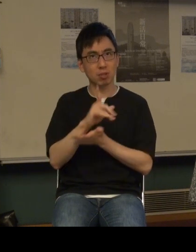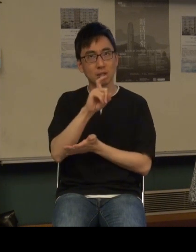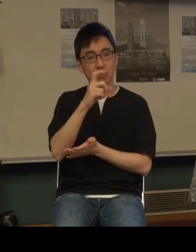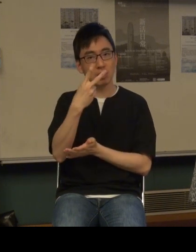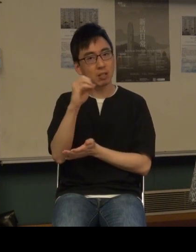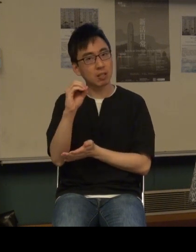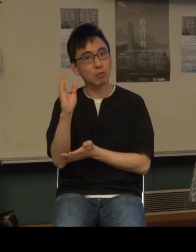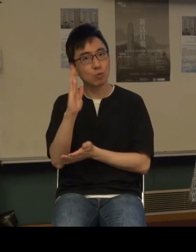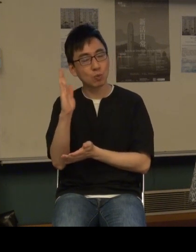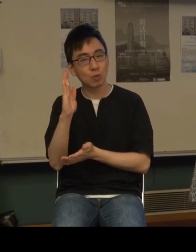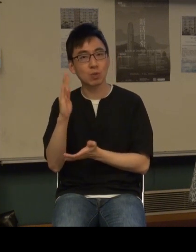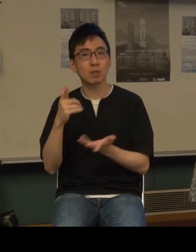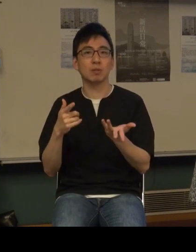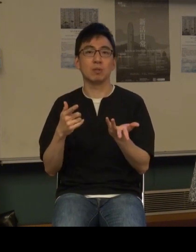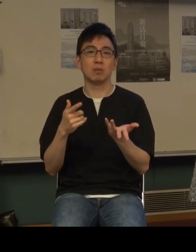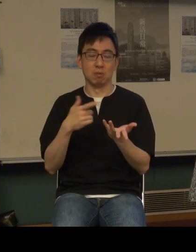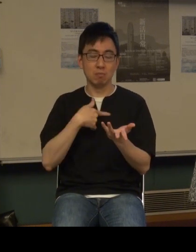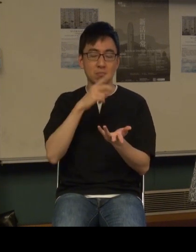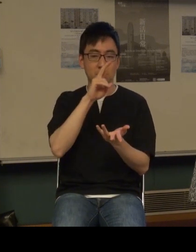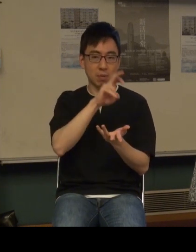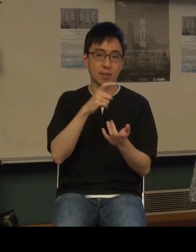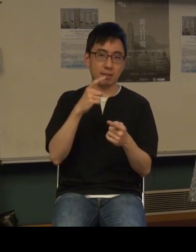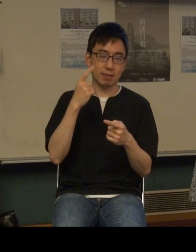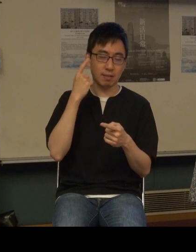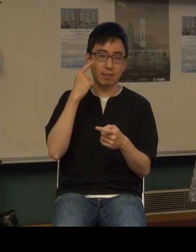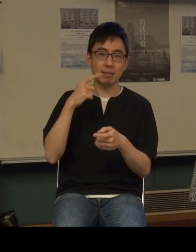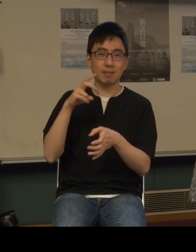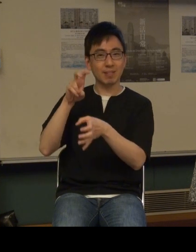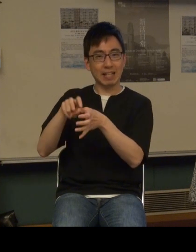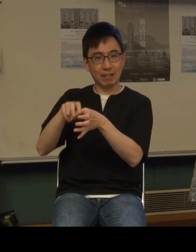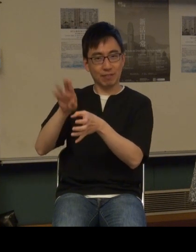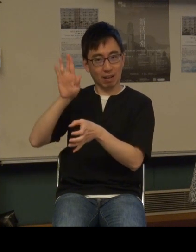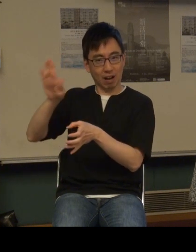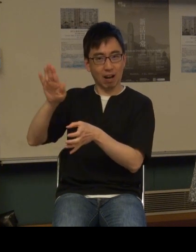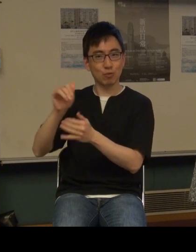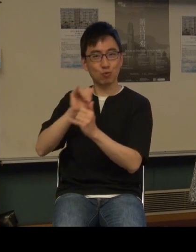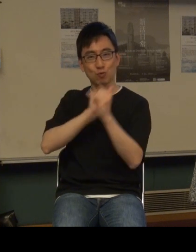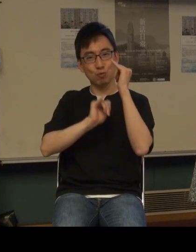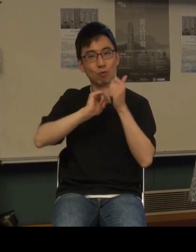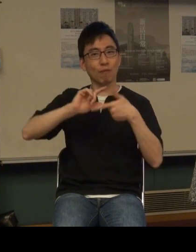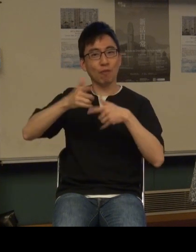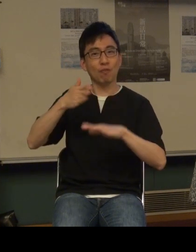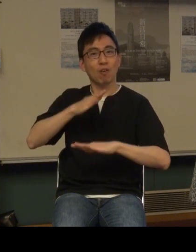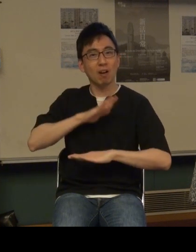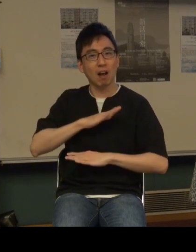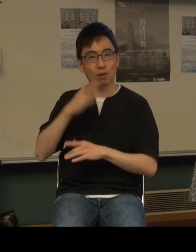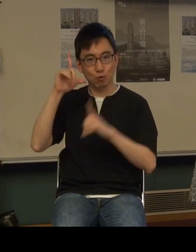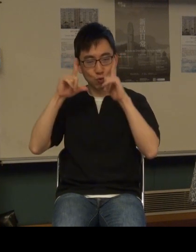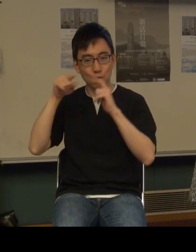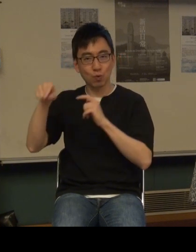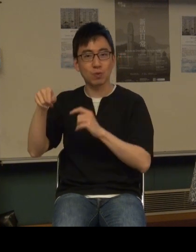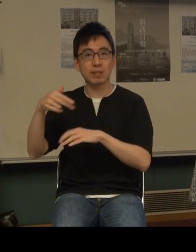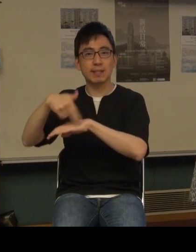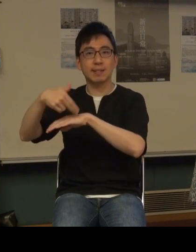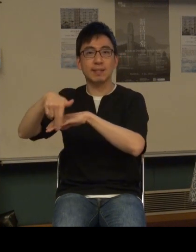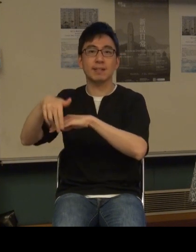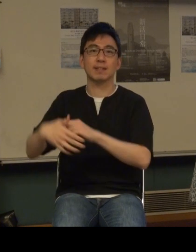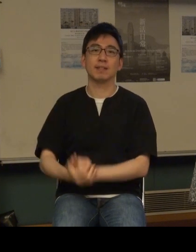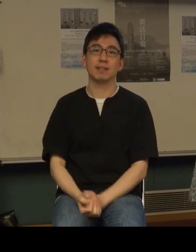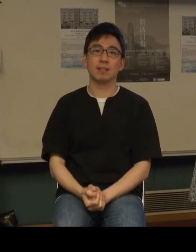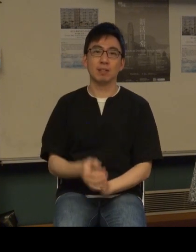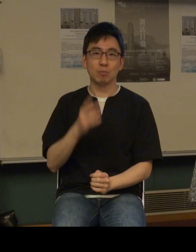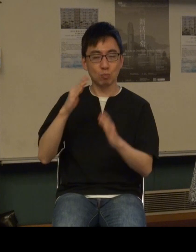落成嘅呢個建築物咧。都是用緊一啲嘅即係西式嘅傳統嘅外觀嘅嚇，即係佢有啲